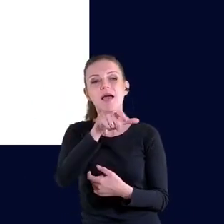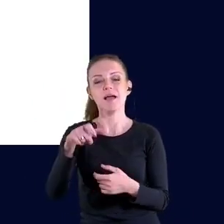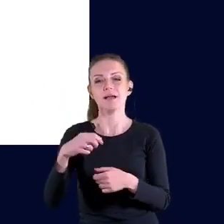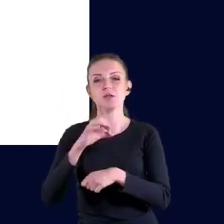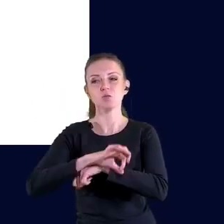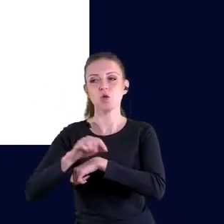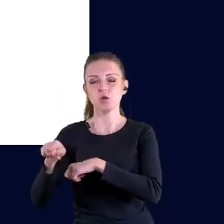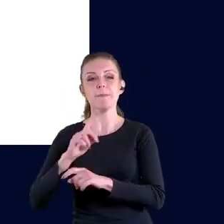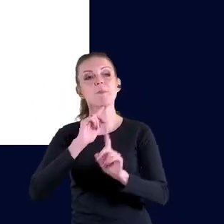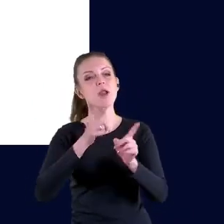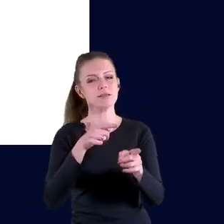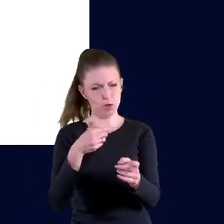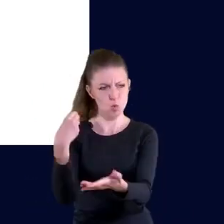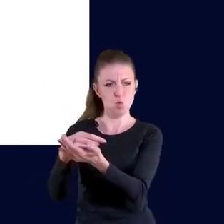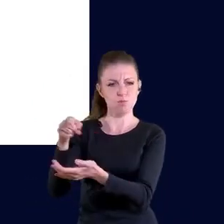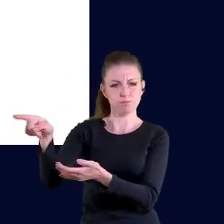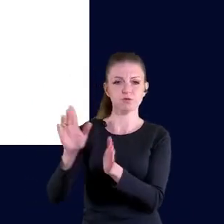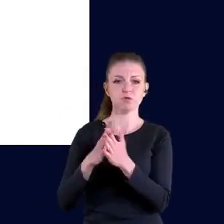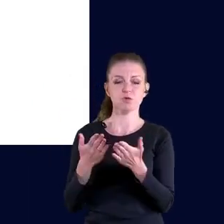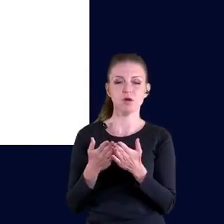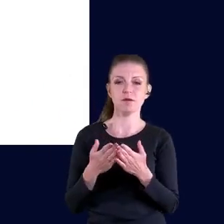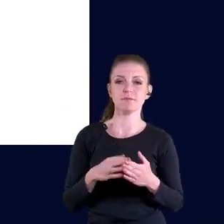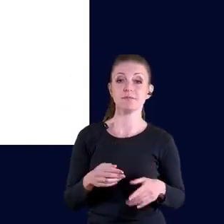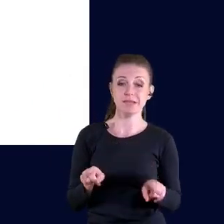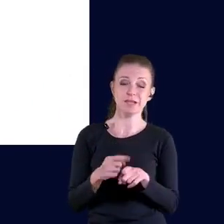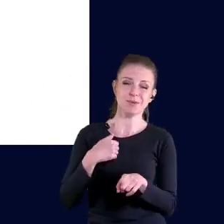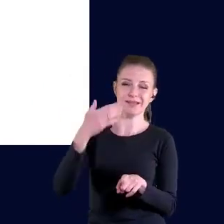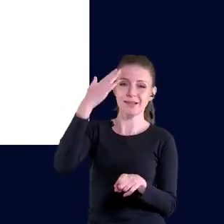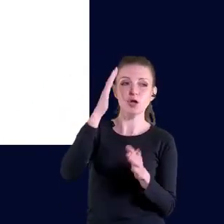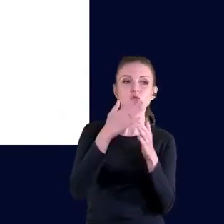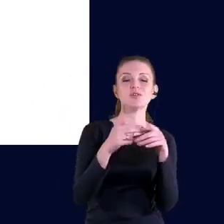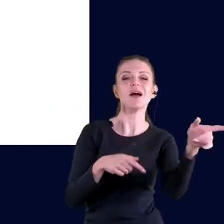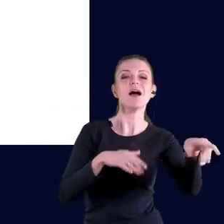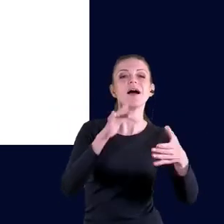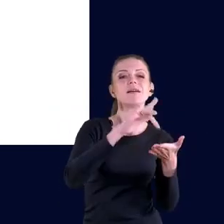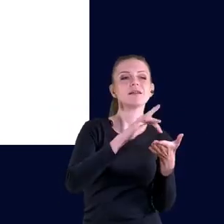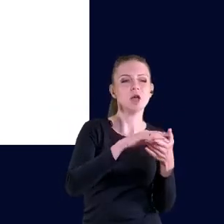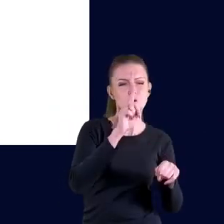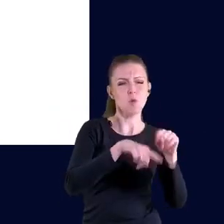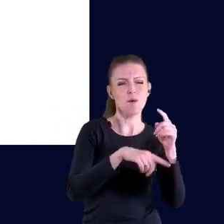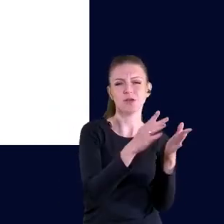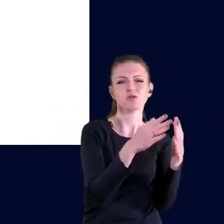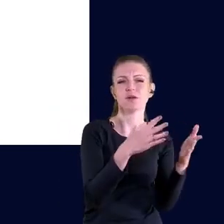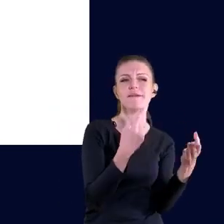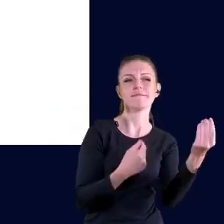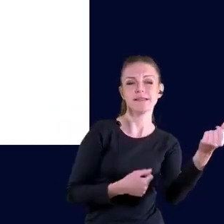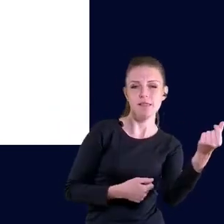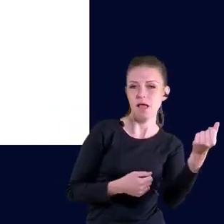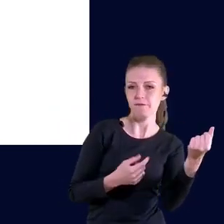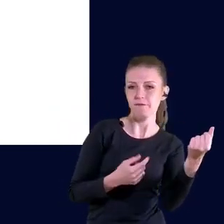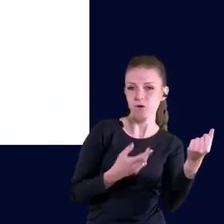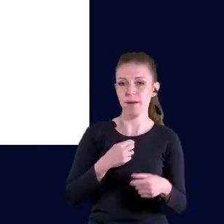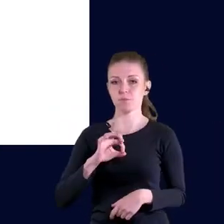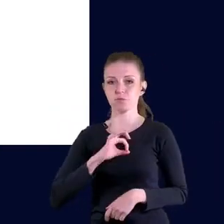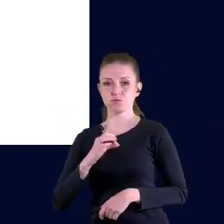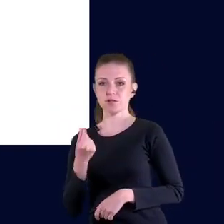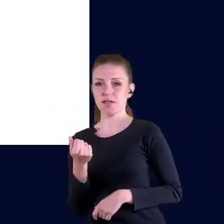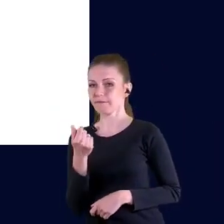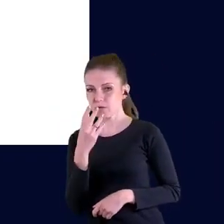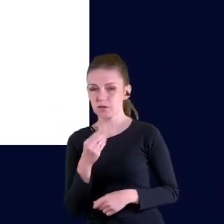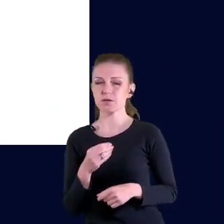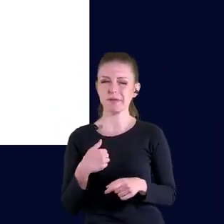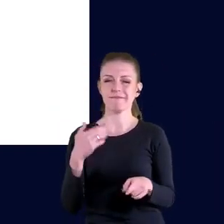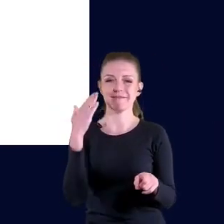cenę książek na rynku książek z których korzystają z których mogą korzystać